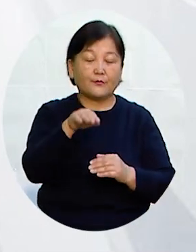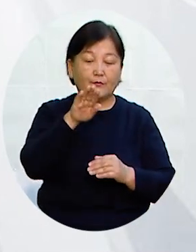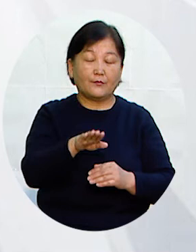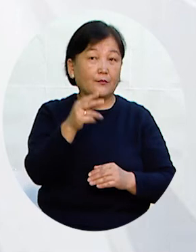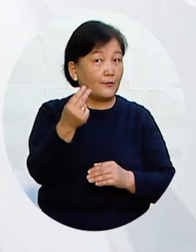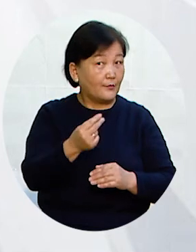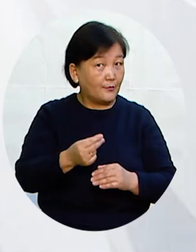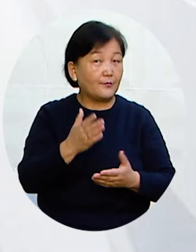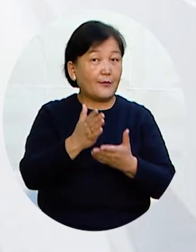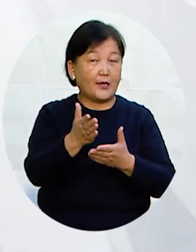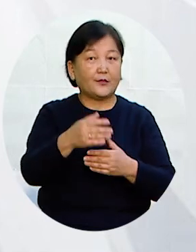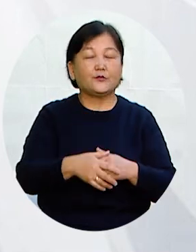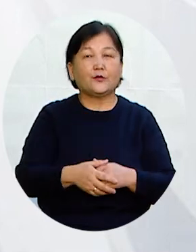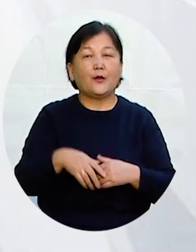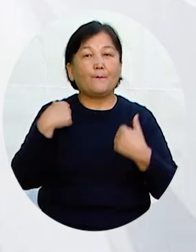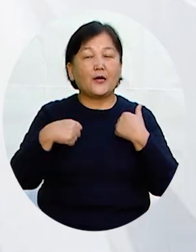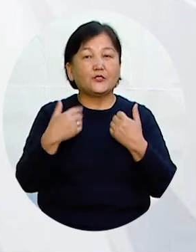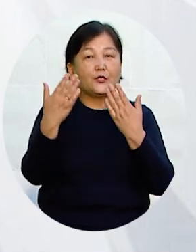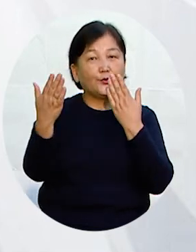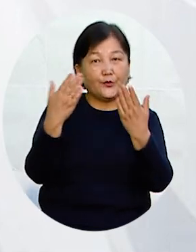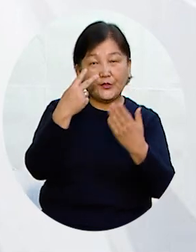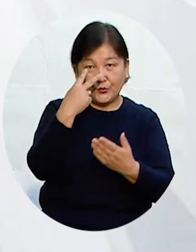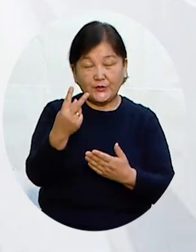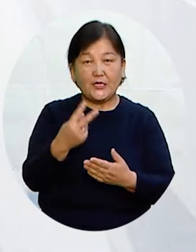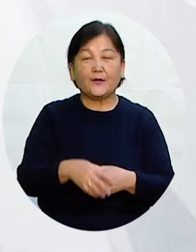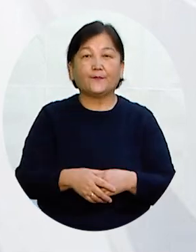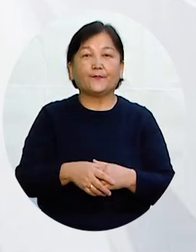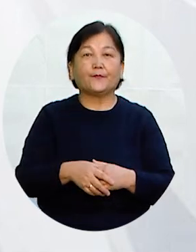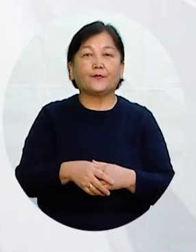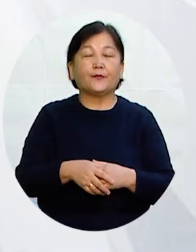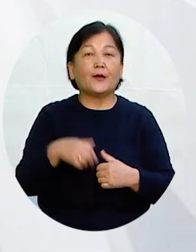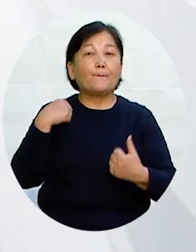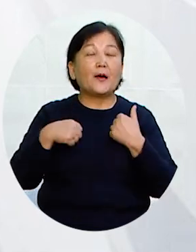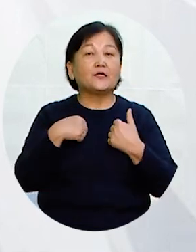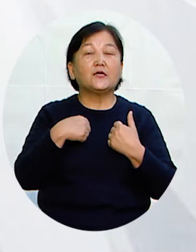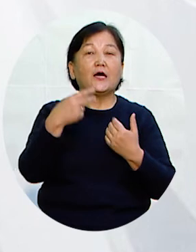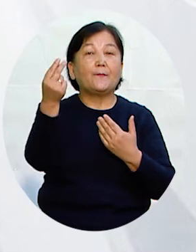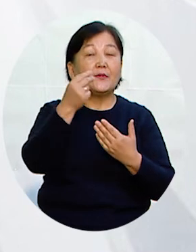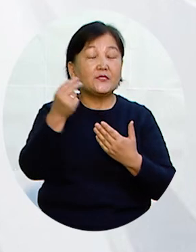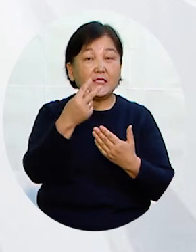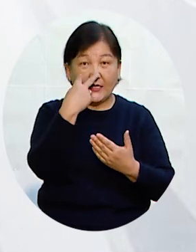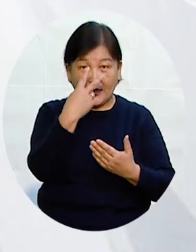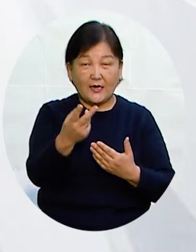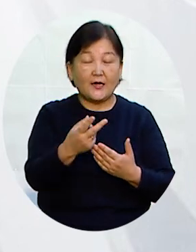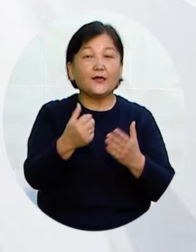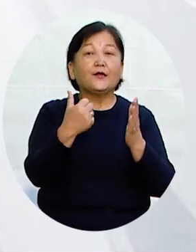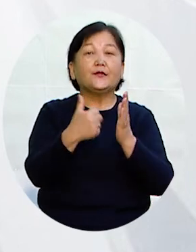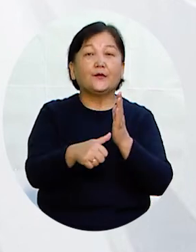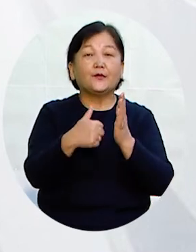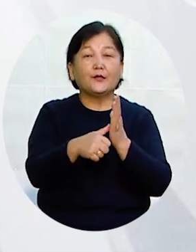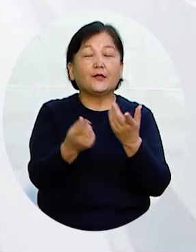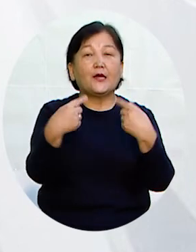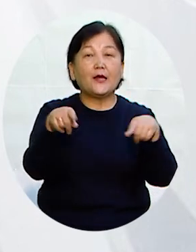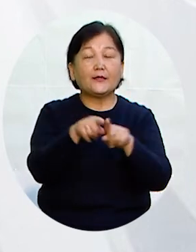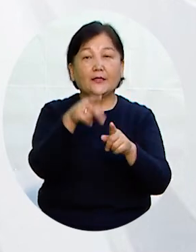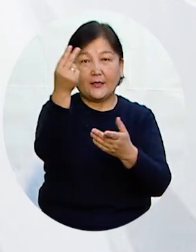За бичсэн багшаахаа бичсэнтэй тулгаарыг хэрвээ амжаагүй хүмүүдээ бол багшаахаа бичсэний хэснээс ажиглаад хичээлээ